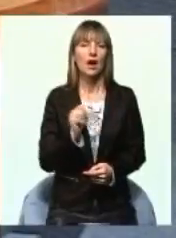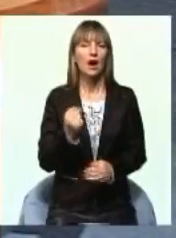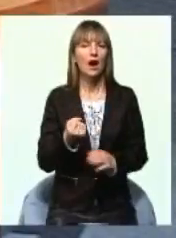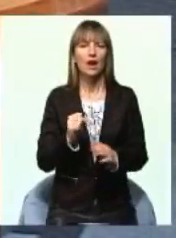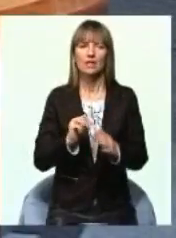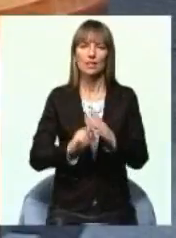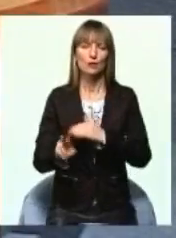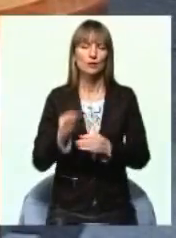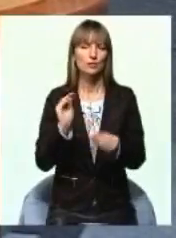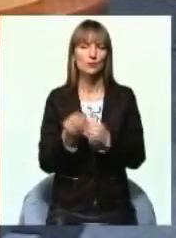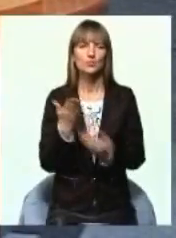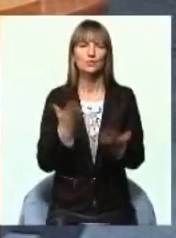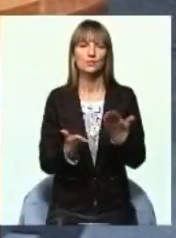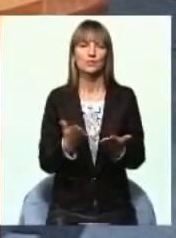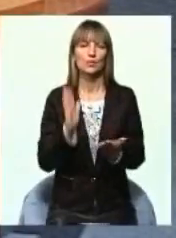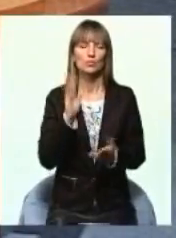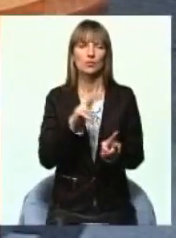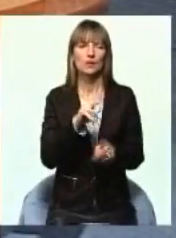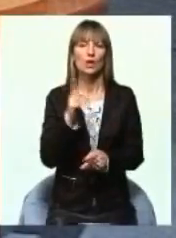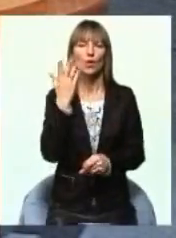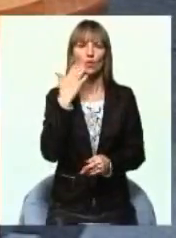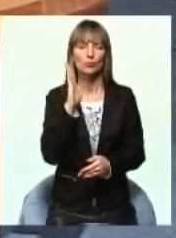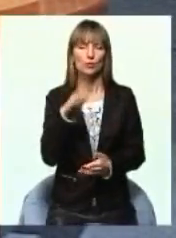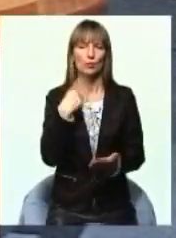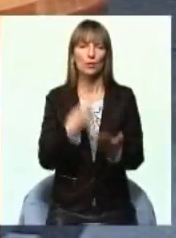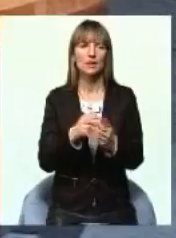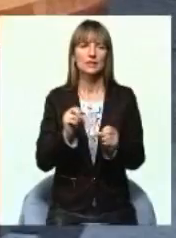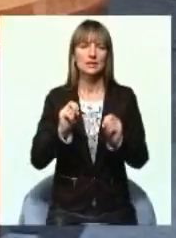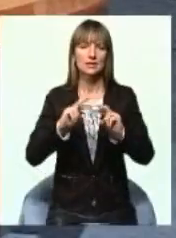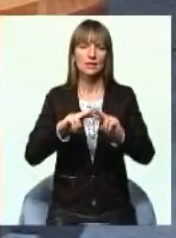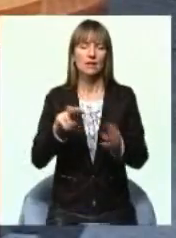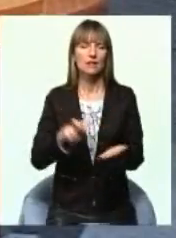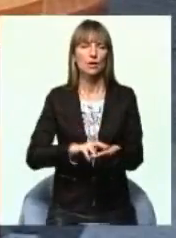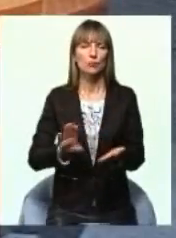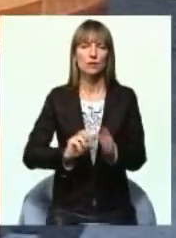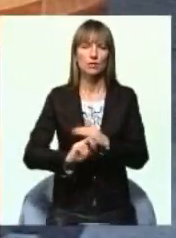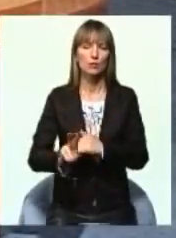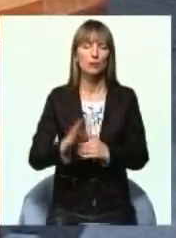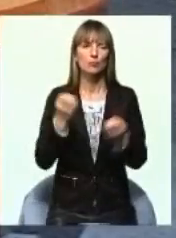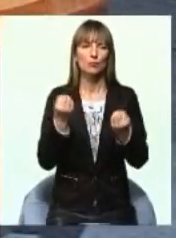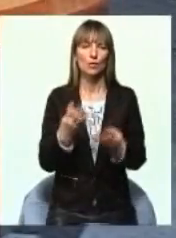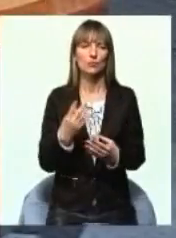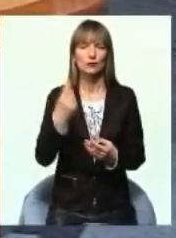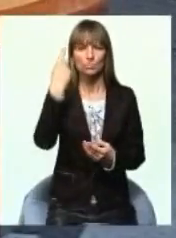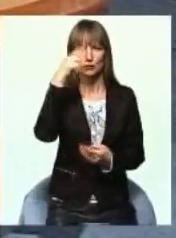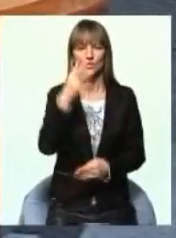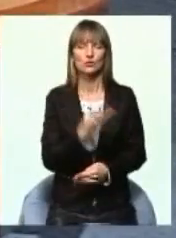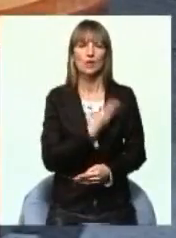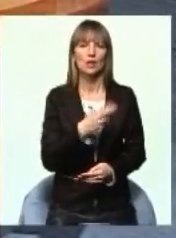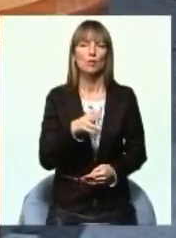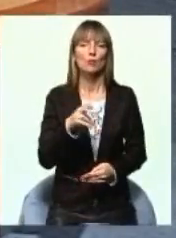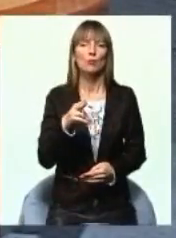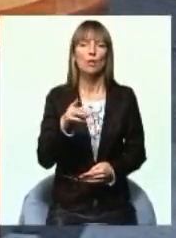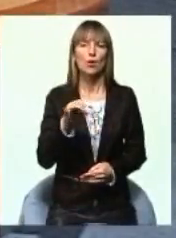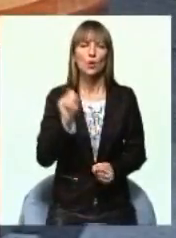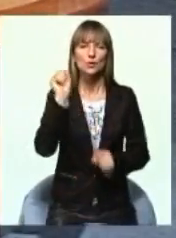тож якщо будете спостерігати, коли падає зірка, не бійтеся, не ховайтеся, просто загадуйте бажання. Ну, а власне про зорепад,